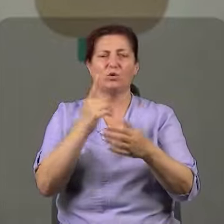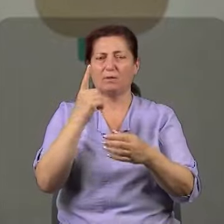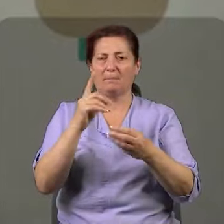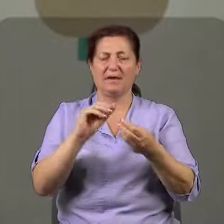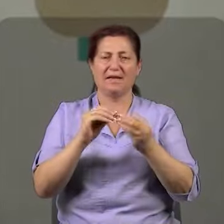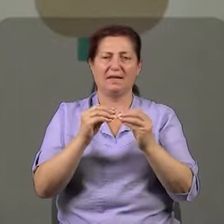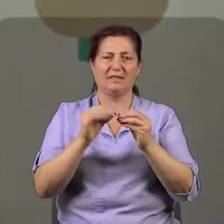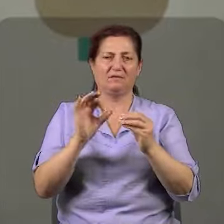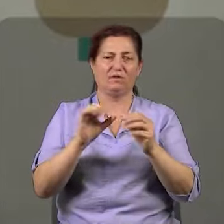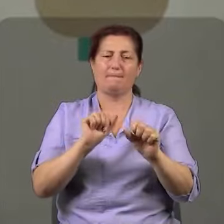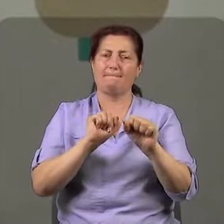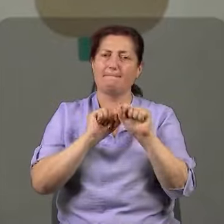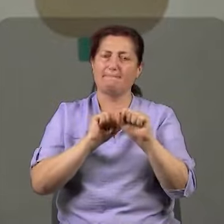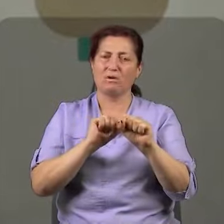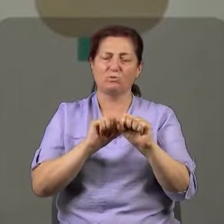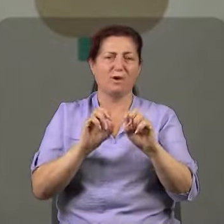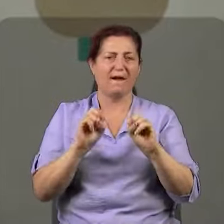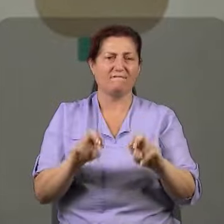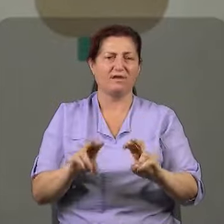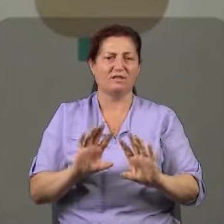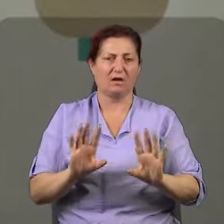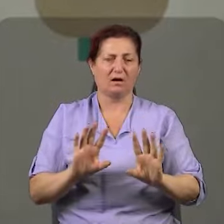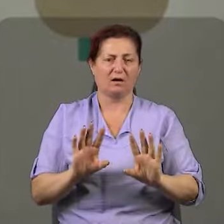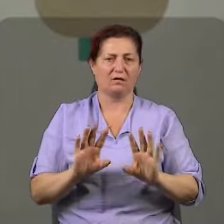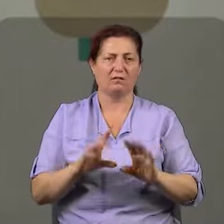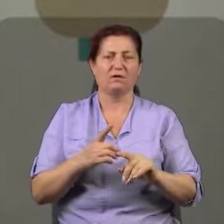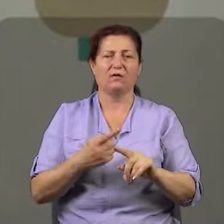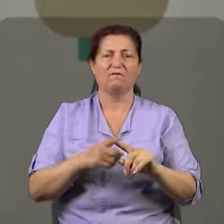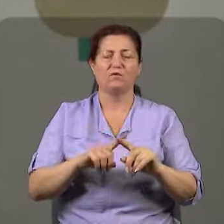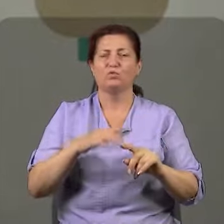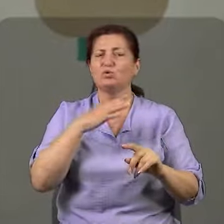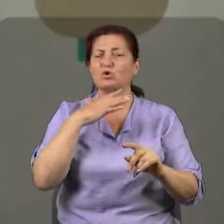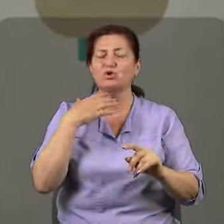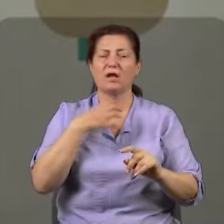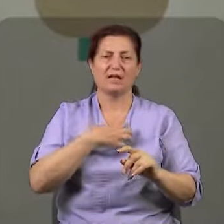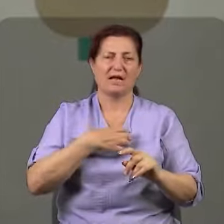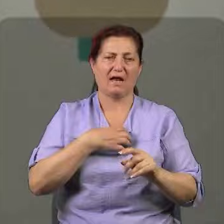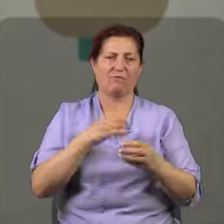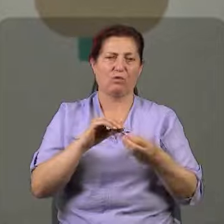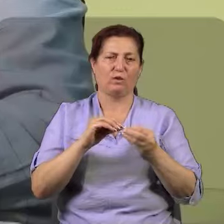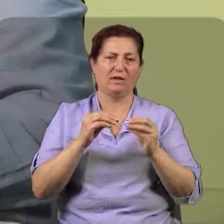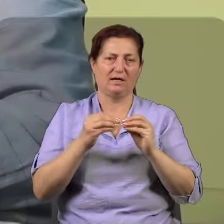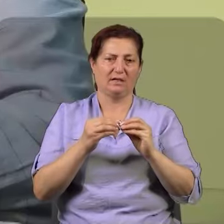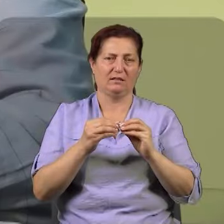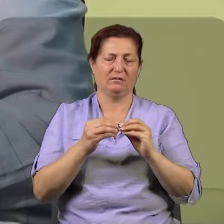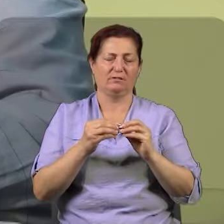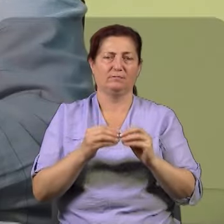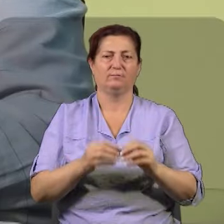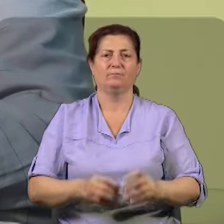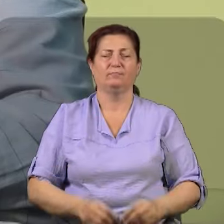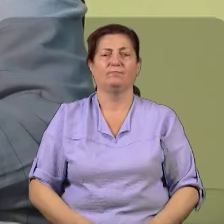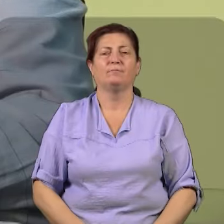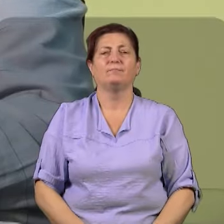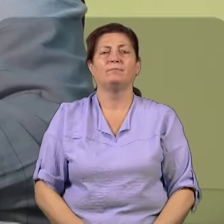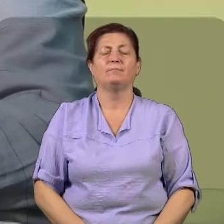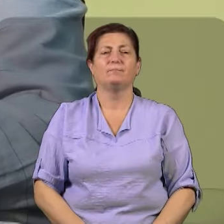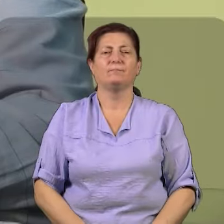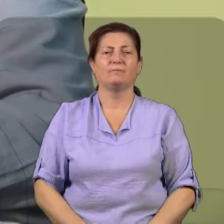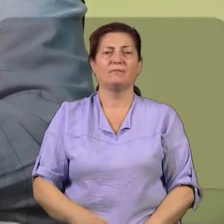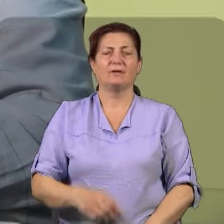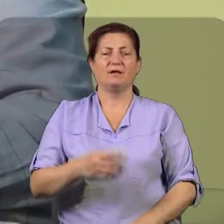վրա, պաշտպանական անվտանգային, որը շատ կարևոր խնդիր է, այսինքն կենսական նշանակության խնդիր է, բայց կան այլ